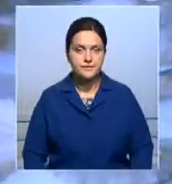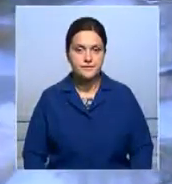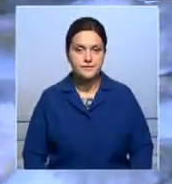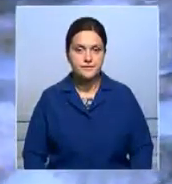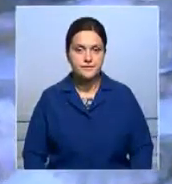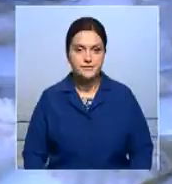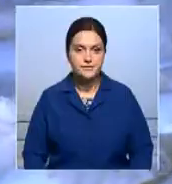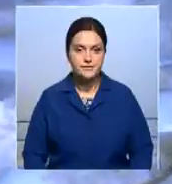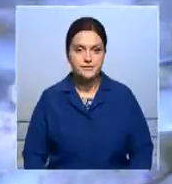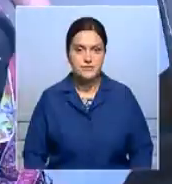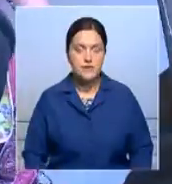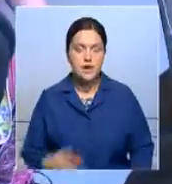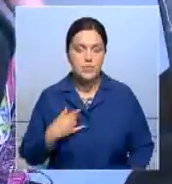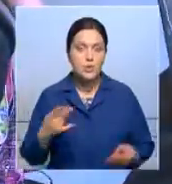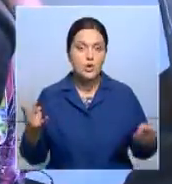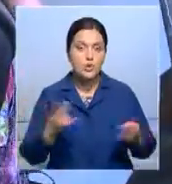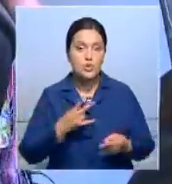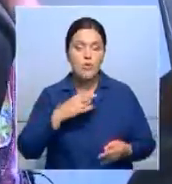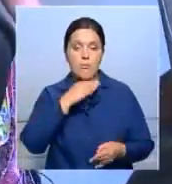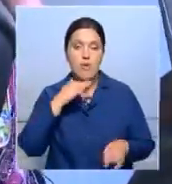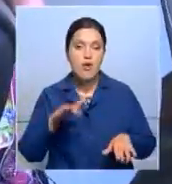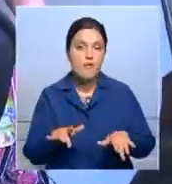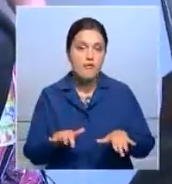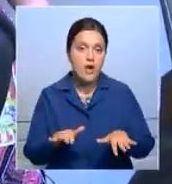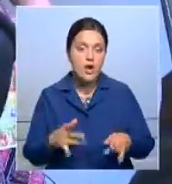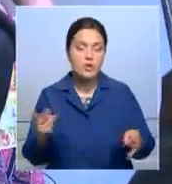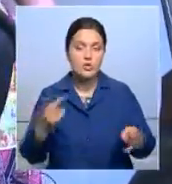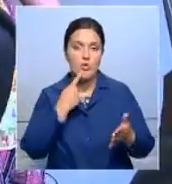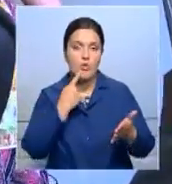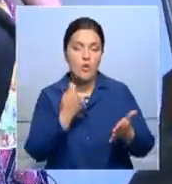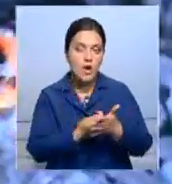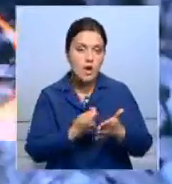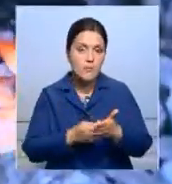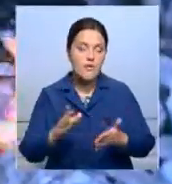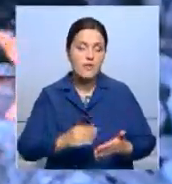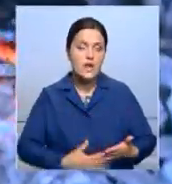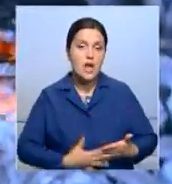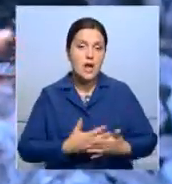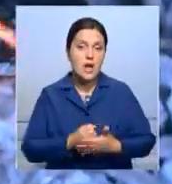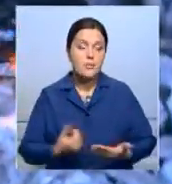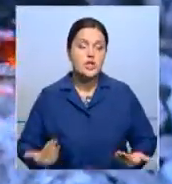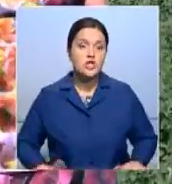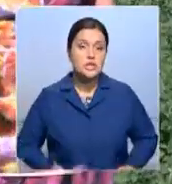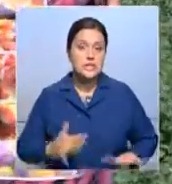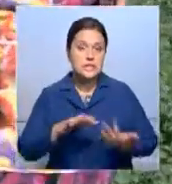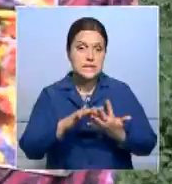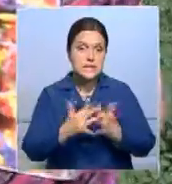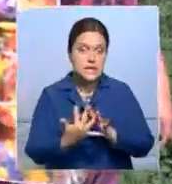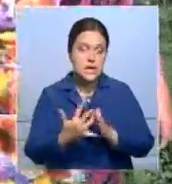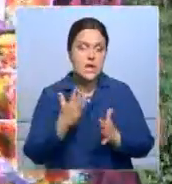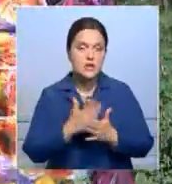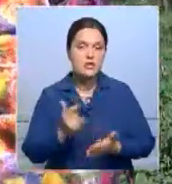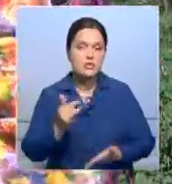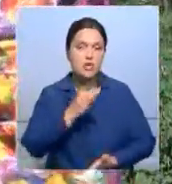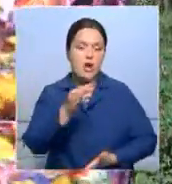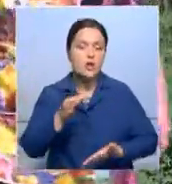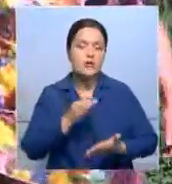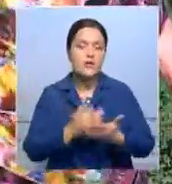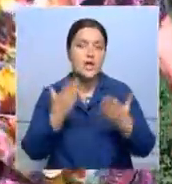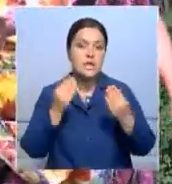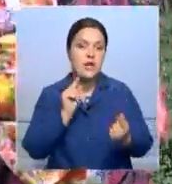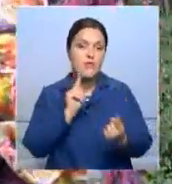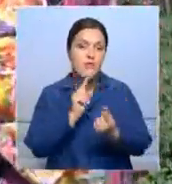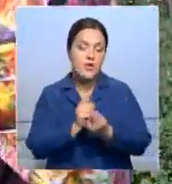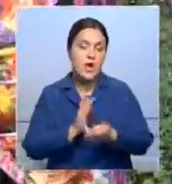Нам надо мясо сварить, чтобы нормально было, чтобы гости были довольны. У жителей села Казанское ответственный день – встреча гостей, а